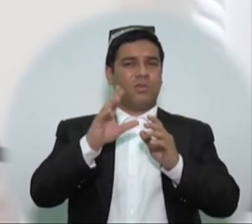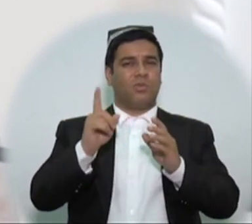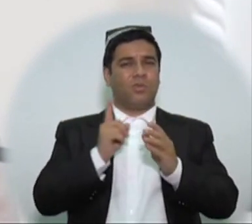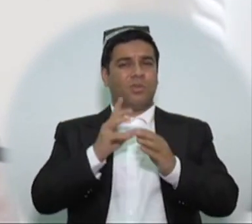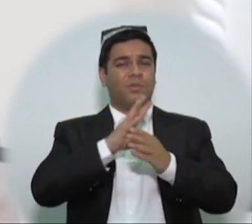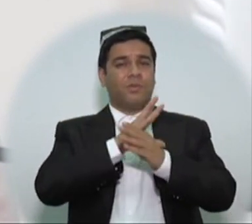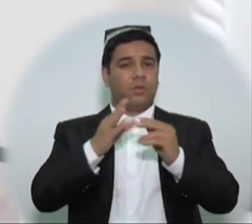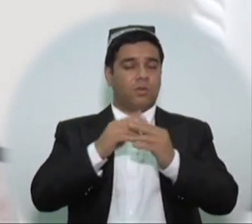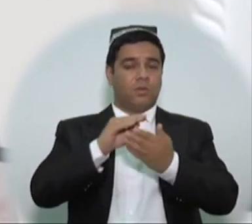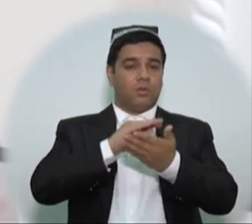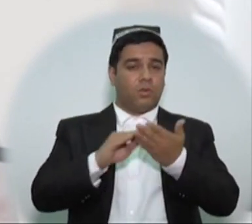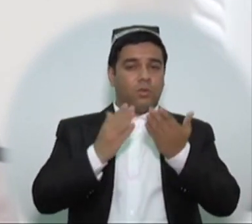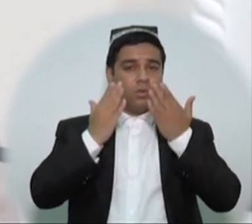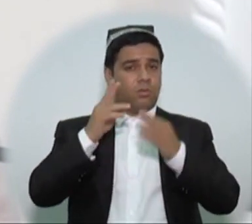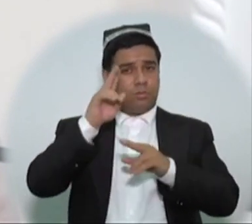o'qish yozishni bilmas edi.